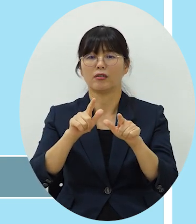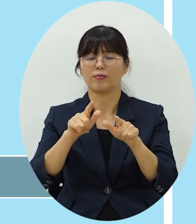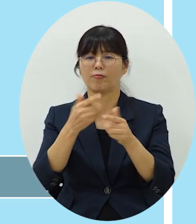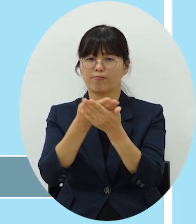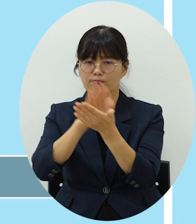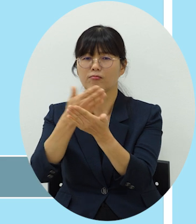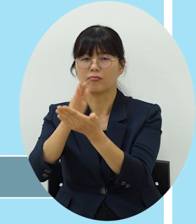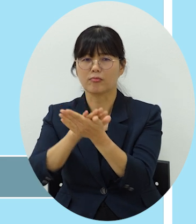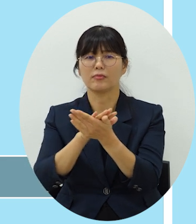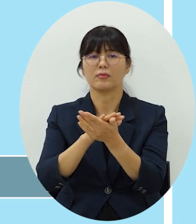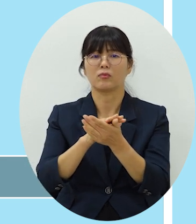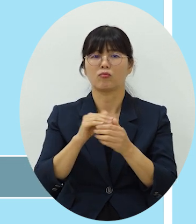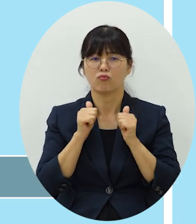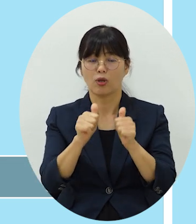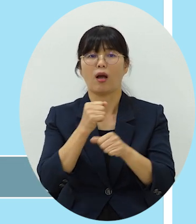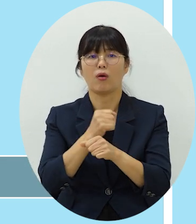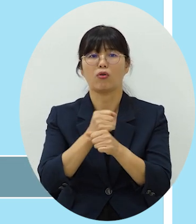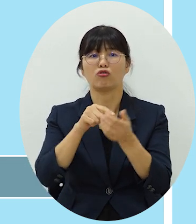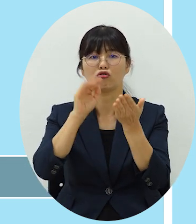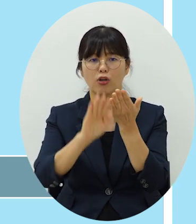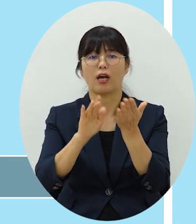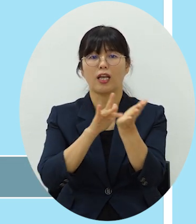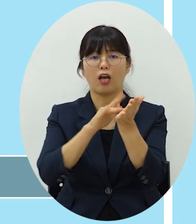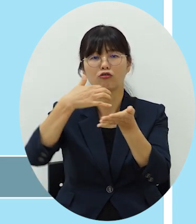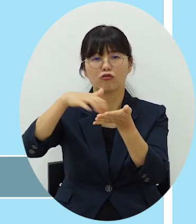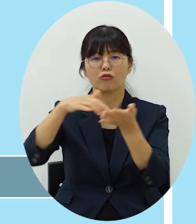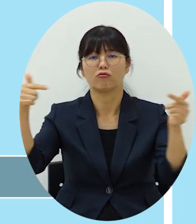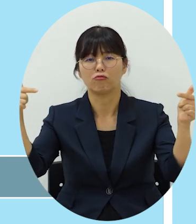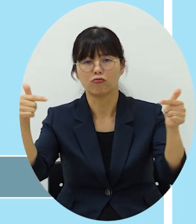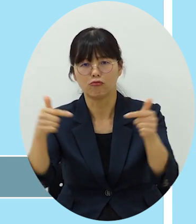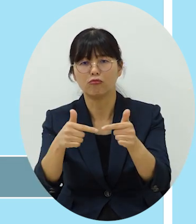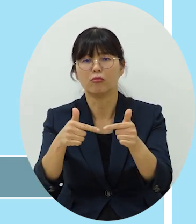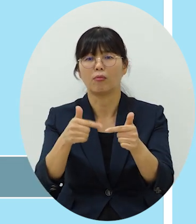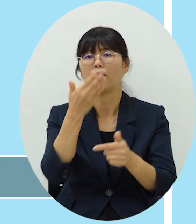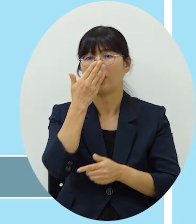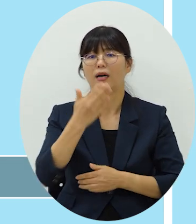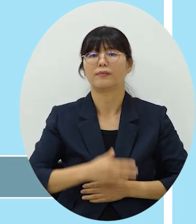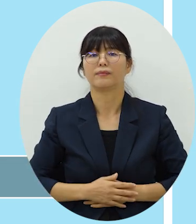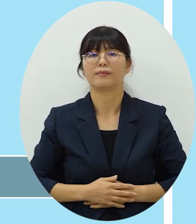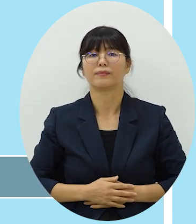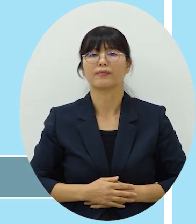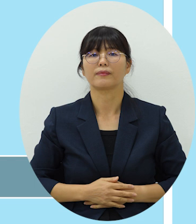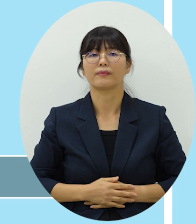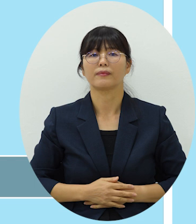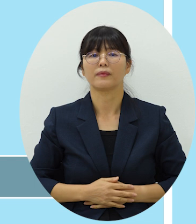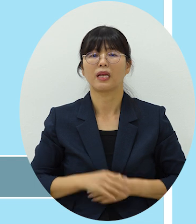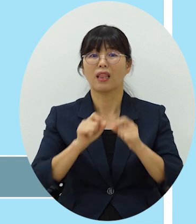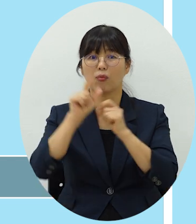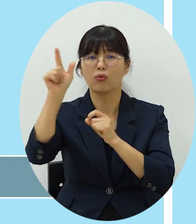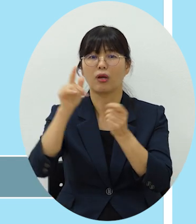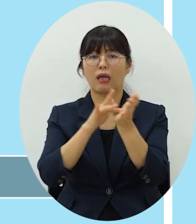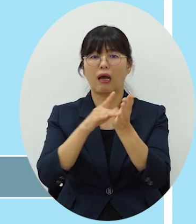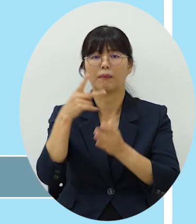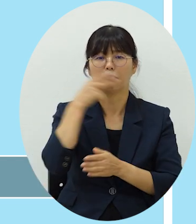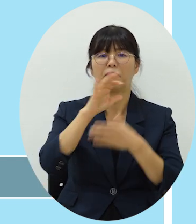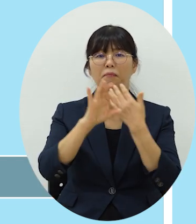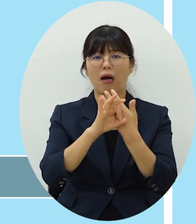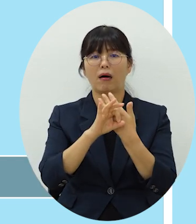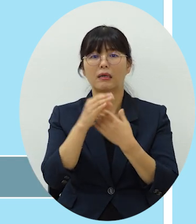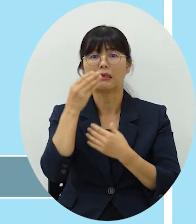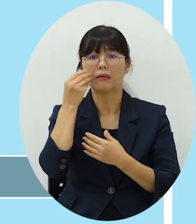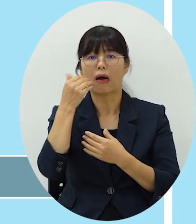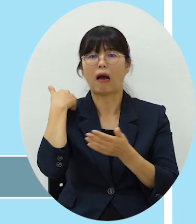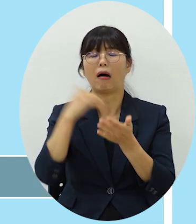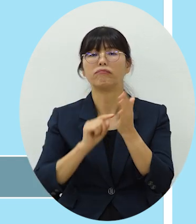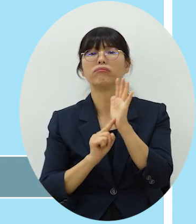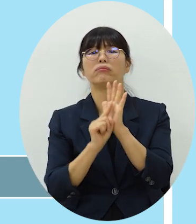적극적으로 개선했다면 이후 약물 개수를 줄이거나 용량을 낮출 수도 있습니다만 대부분은 약을 끊으면